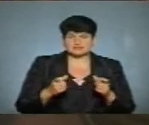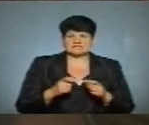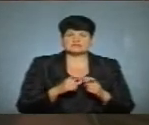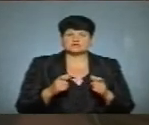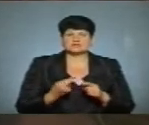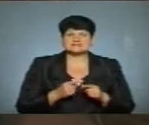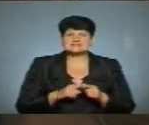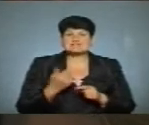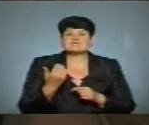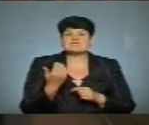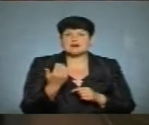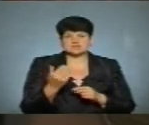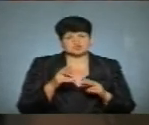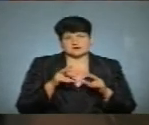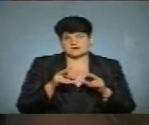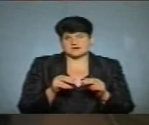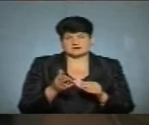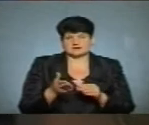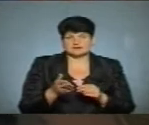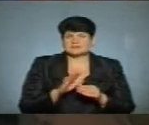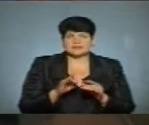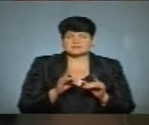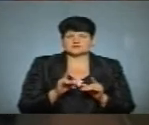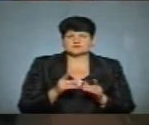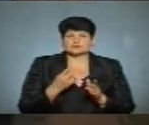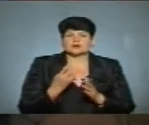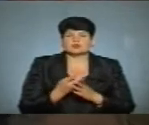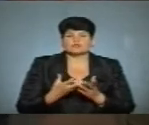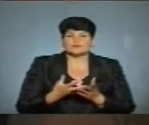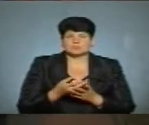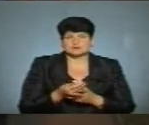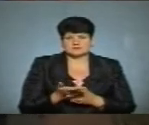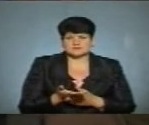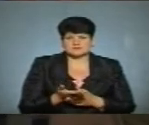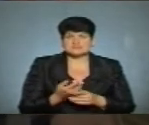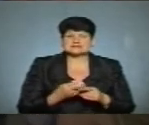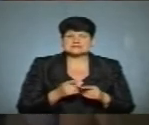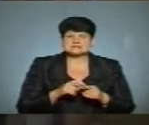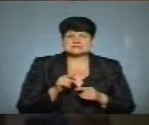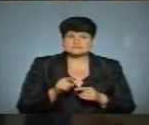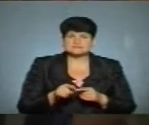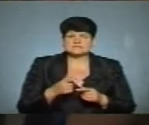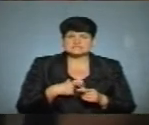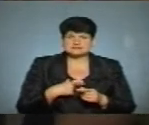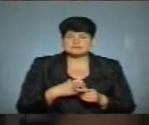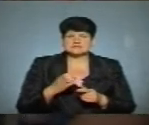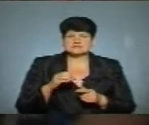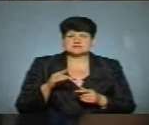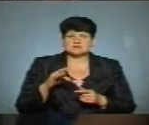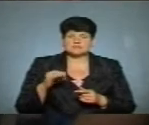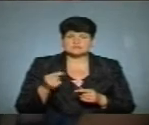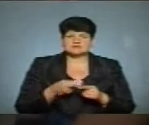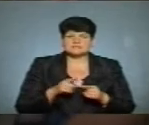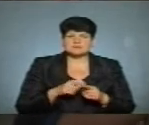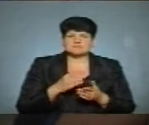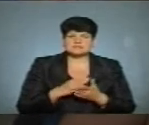це ваша гарантія, гарантійний. Не тільки, що ви покажете, що ви оплатили проїзд, А цим самим ви себе ще страхуєте. У випадок чого ви